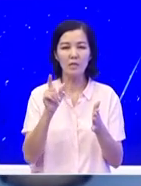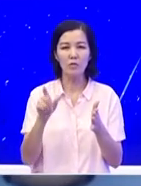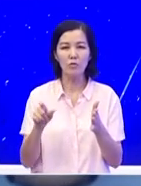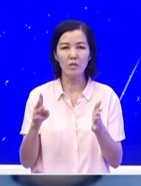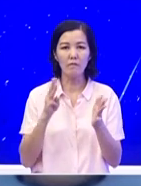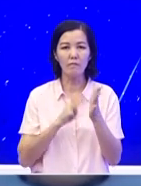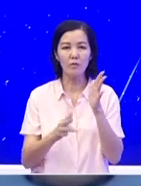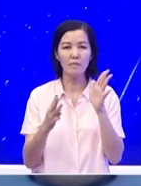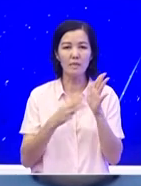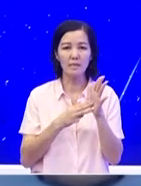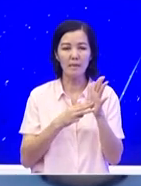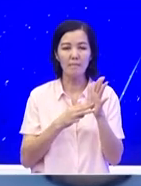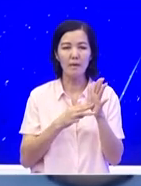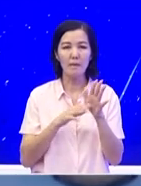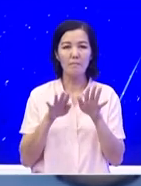в 87 местах.